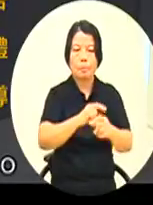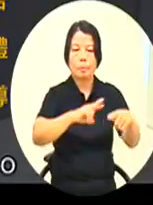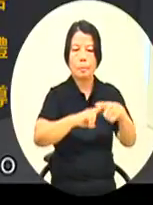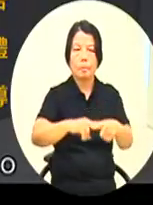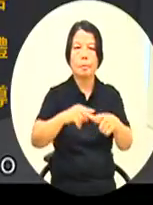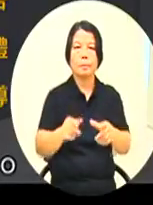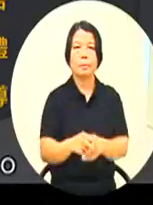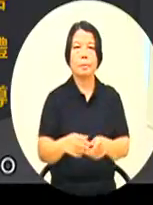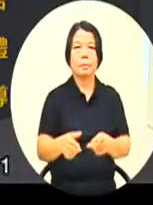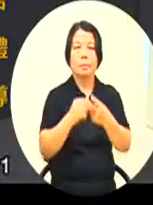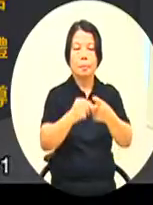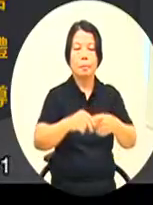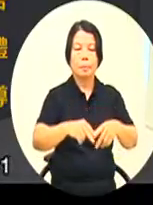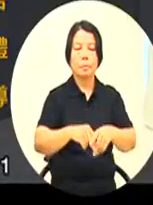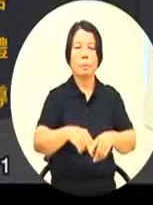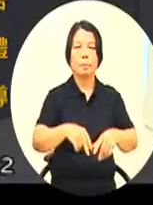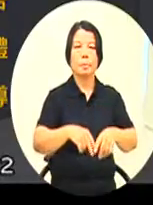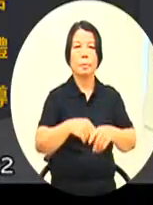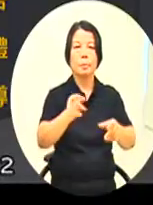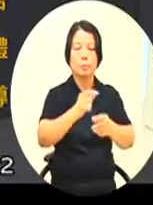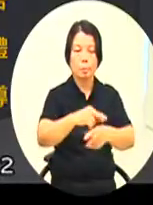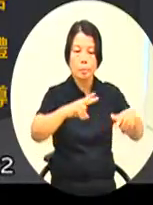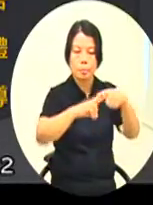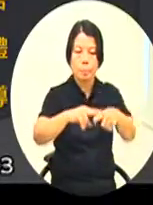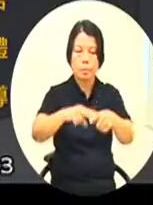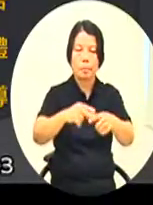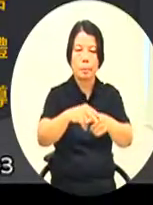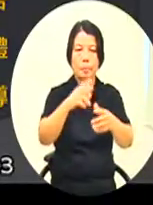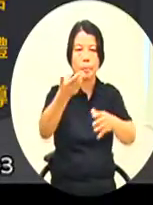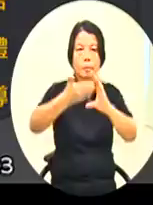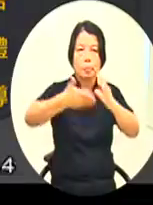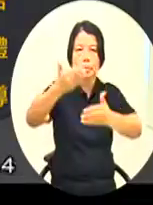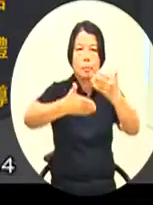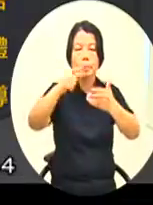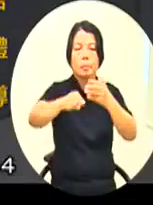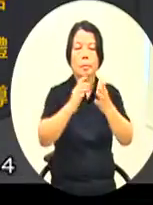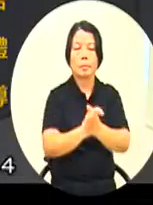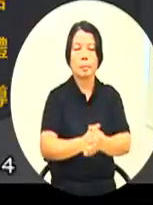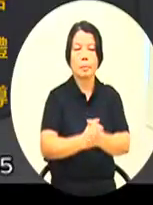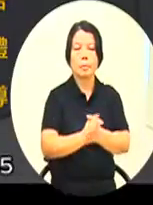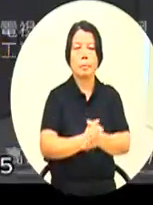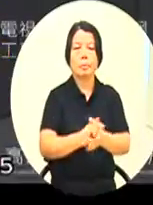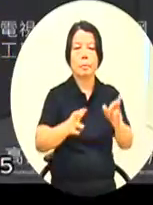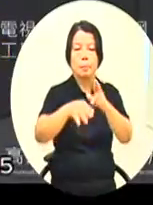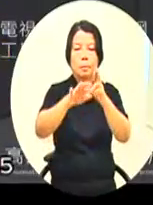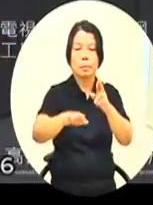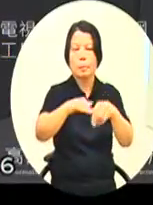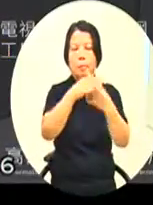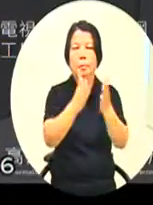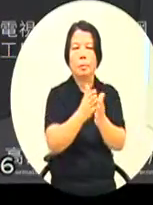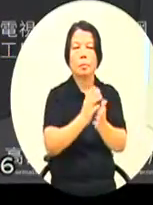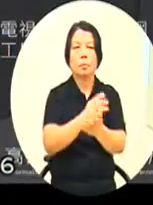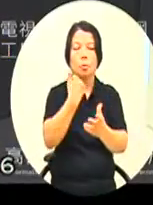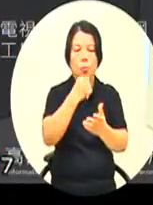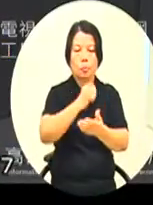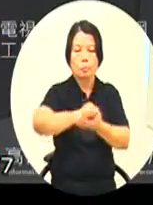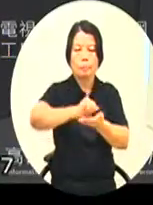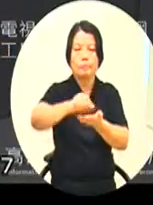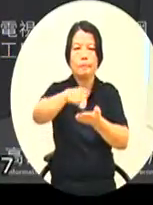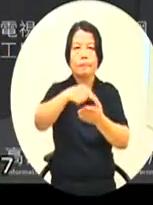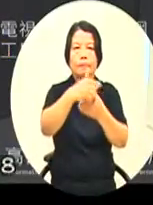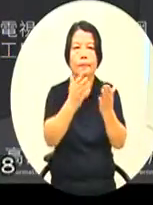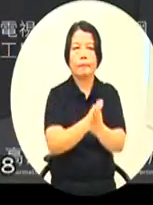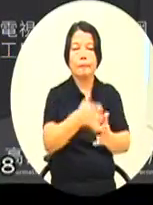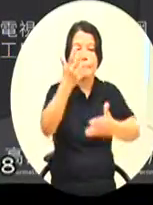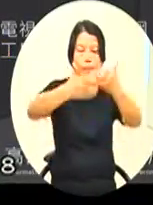首先呢，就是我们的行销短片。每一年哈年尾，新闻局我们都会推出城市行销的短片，来作为我们